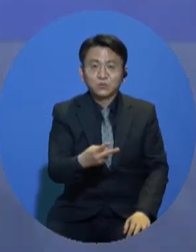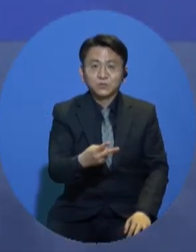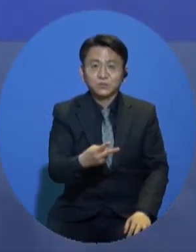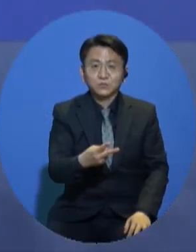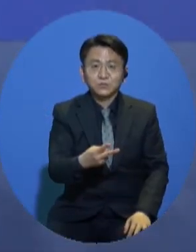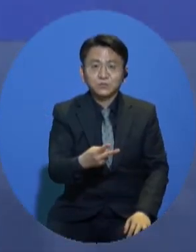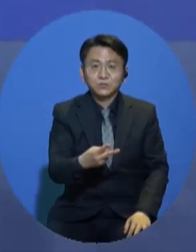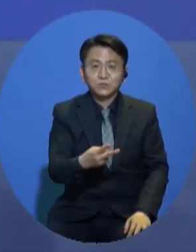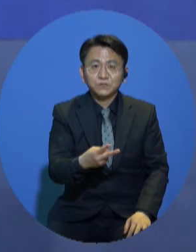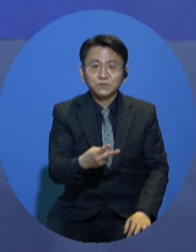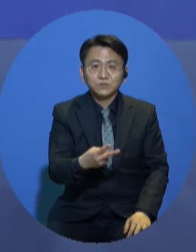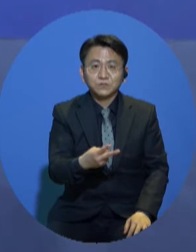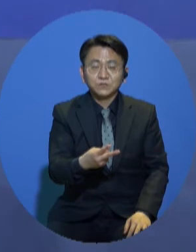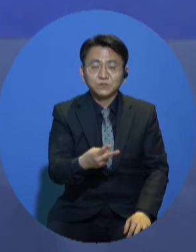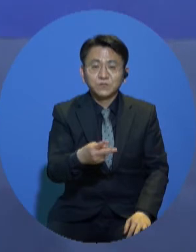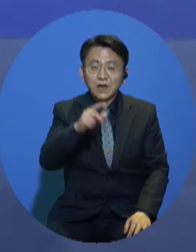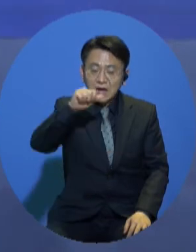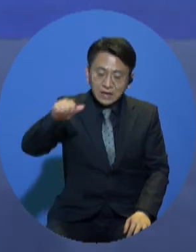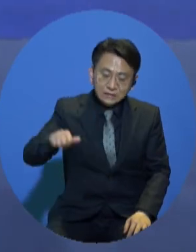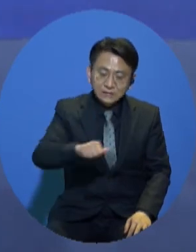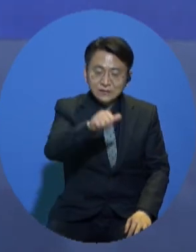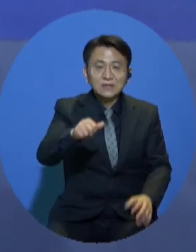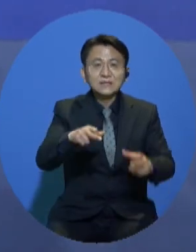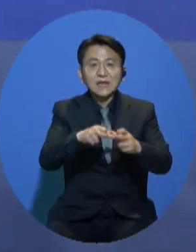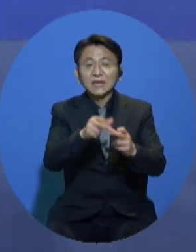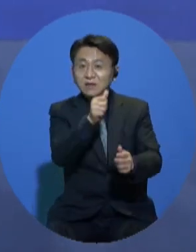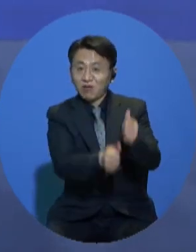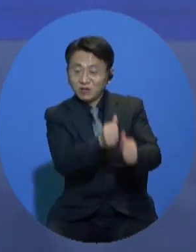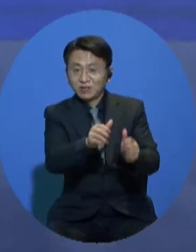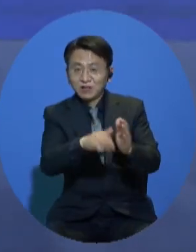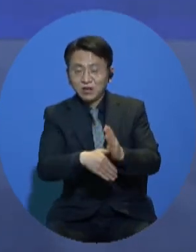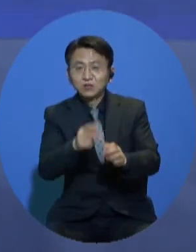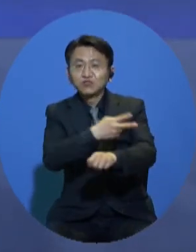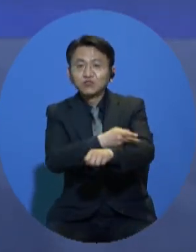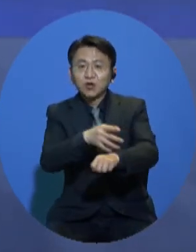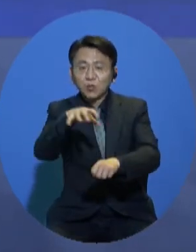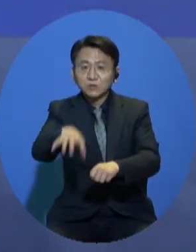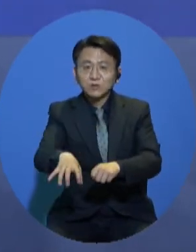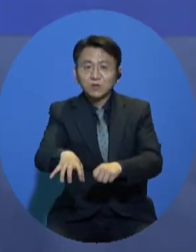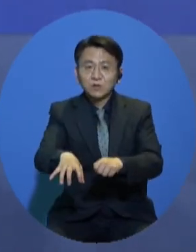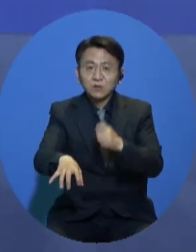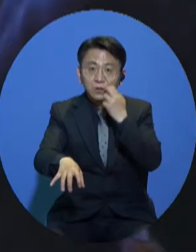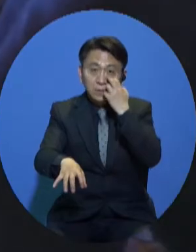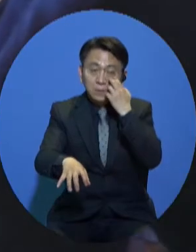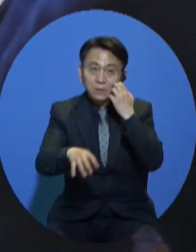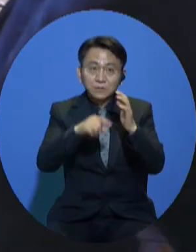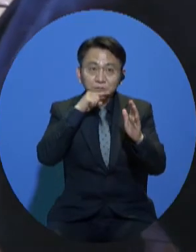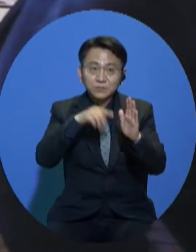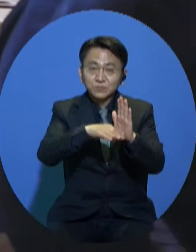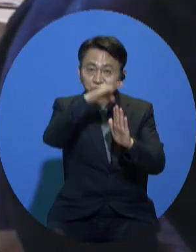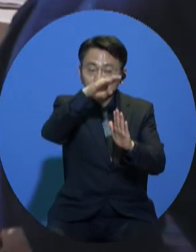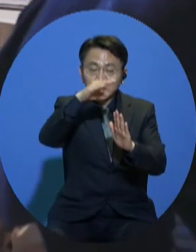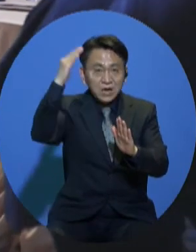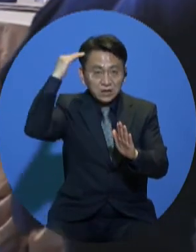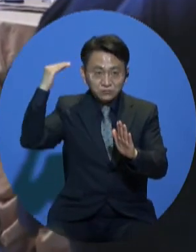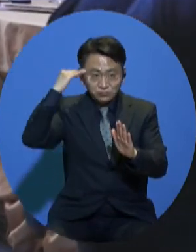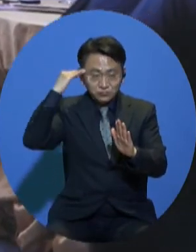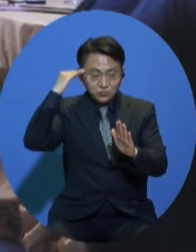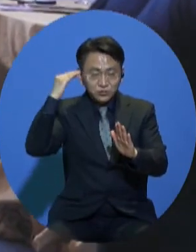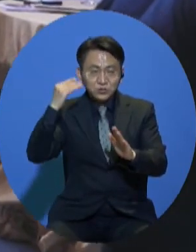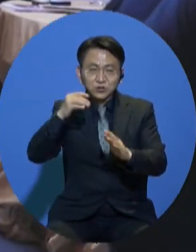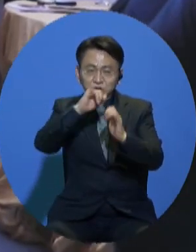더불어서 이 아시아 패러게임에서 수영 종목에서 이런 남북한 단일팀이